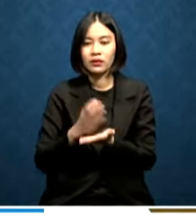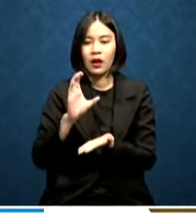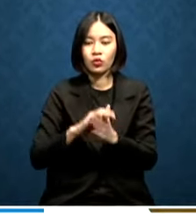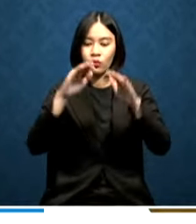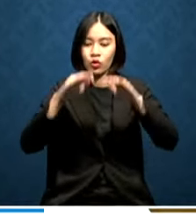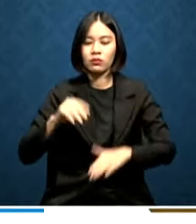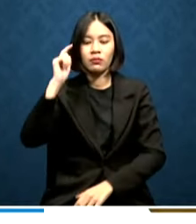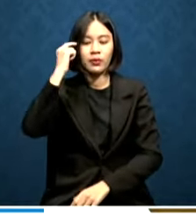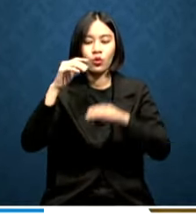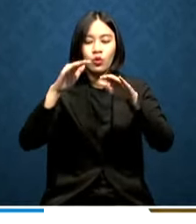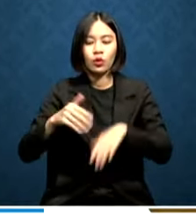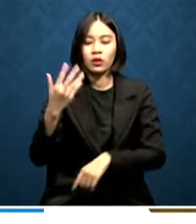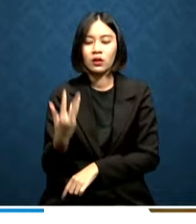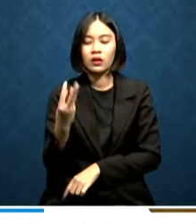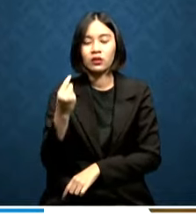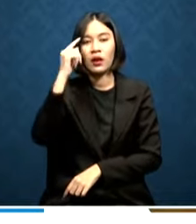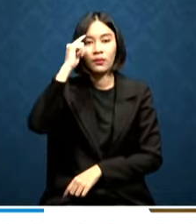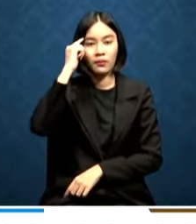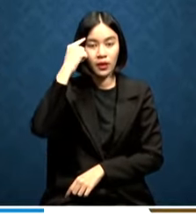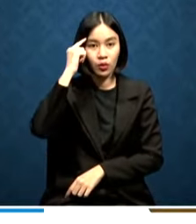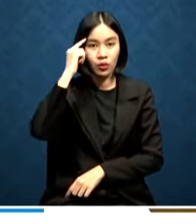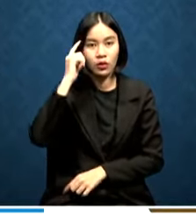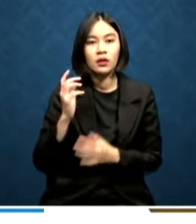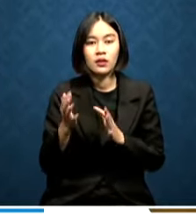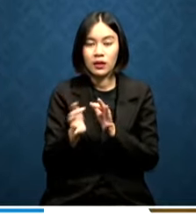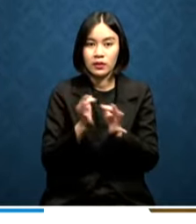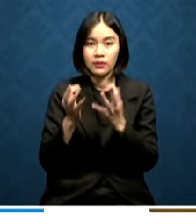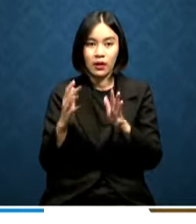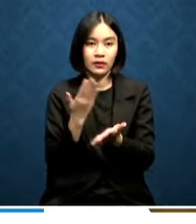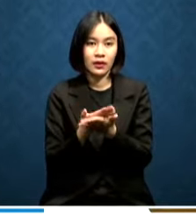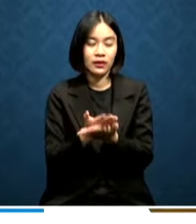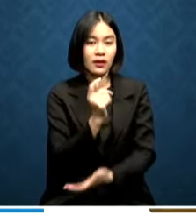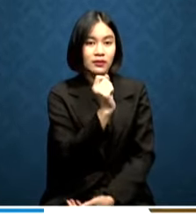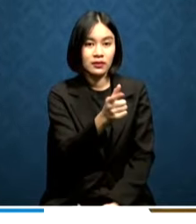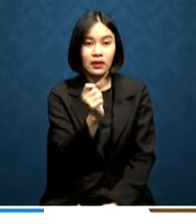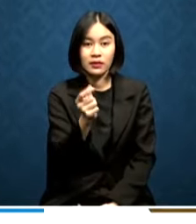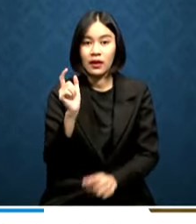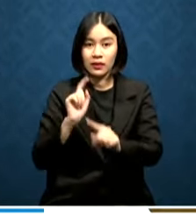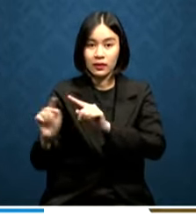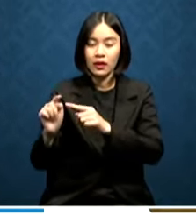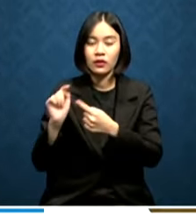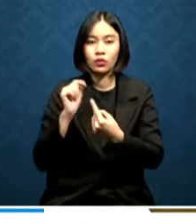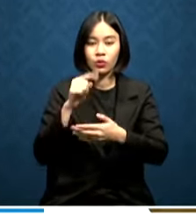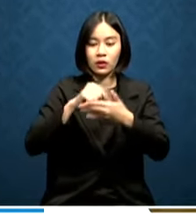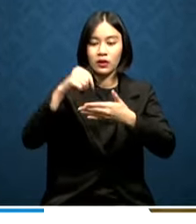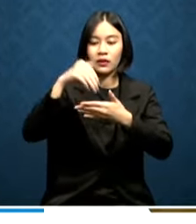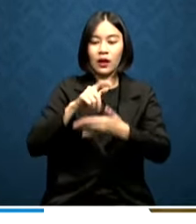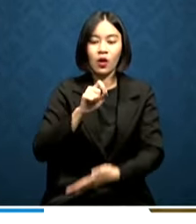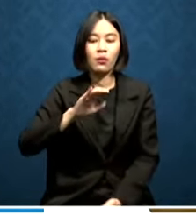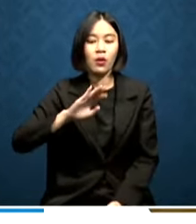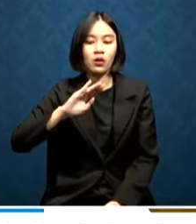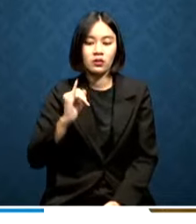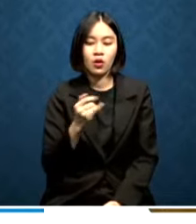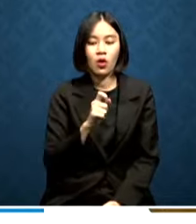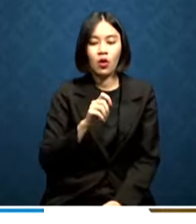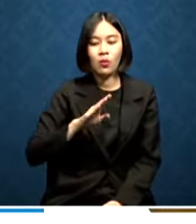ต่ไม่รู้ว่าลดได้เท่าไหร่นะครับถ้าไปพร้อมกันแล้วก็ที่เรียนแล้วเมื่อกี้ว่าค่าใช้จ่ายเนี่ยในการเลือกตั้งท้องถิ่นเนี่ยทาง